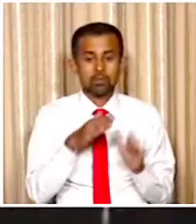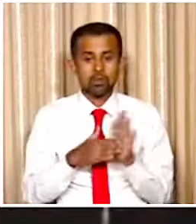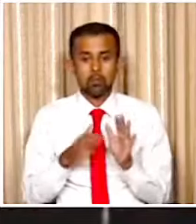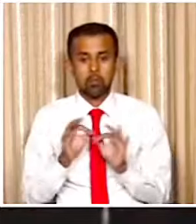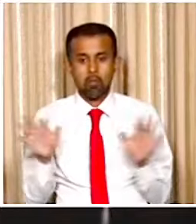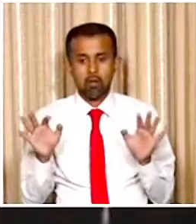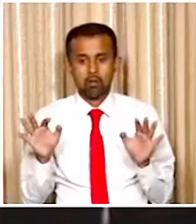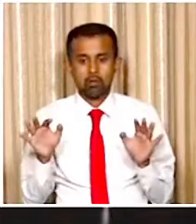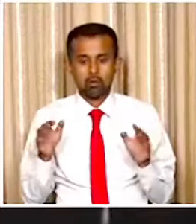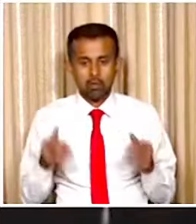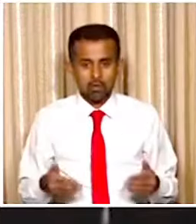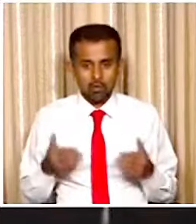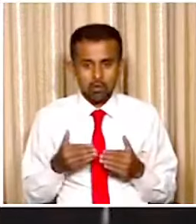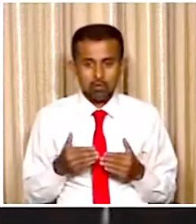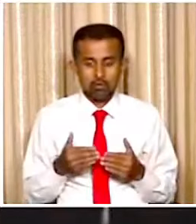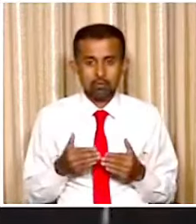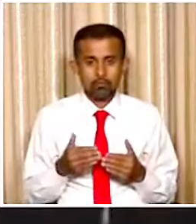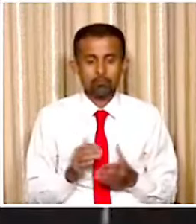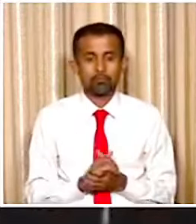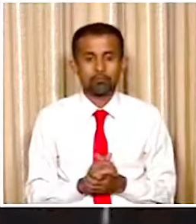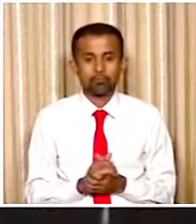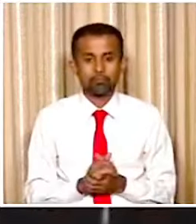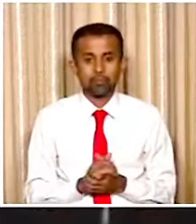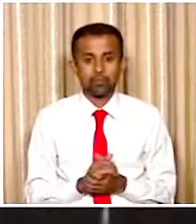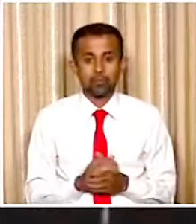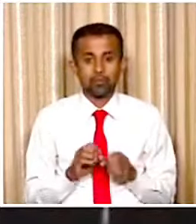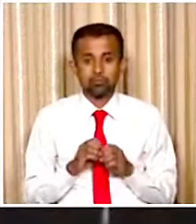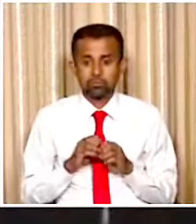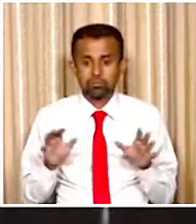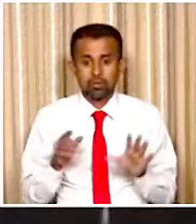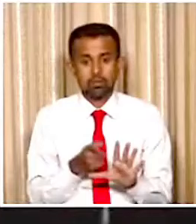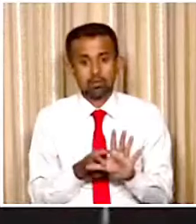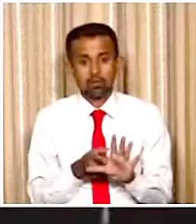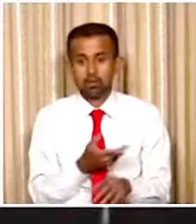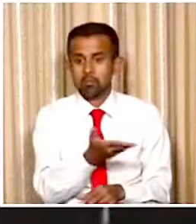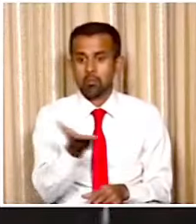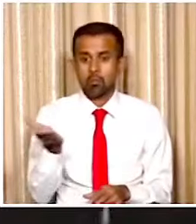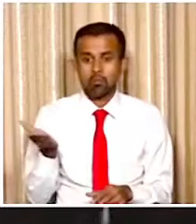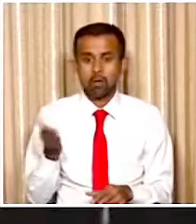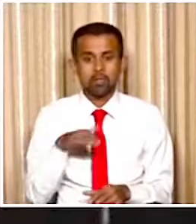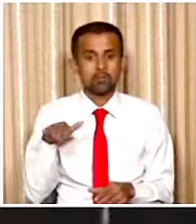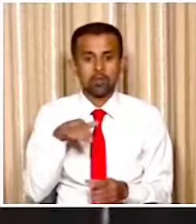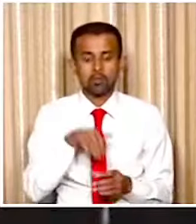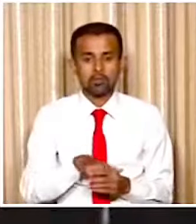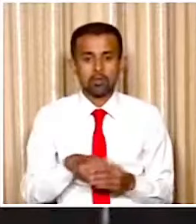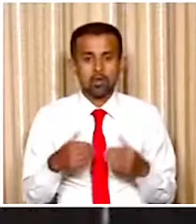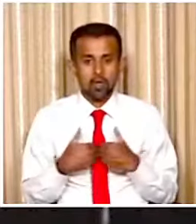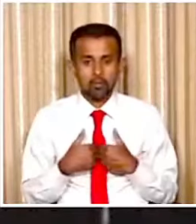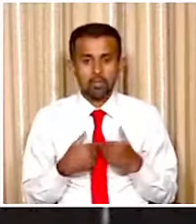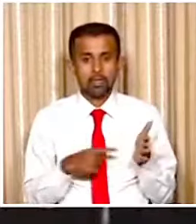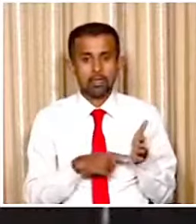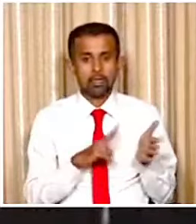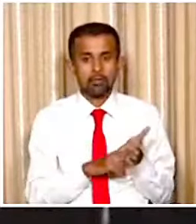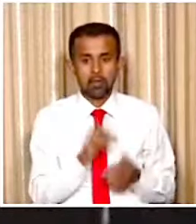අද ඉතාමත් ප්‍රචලිත වෙලා තියෙනවා තරුණ තරුණියන් අතර සමාජයේ අද අපි ටීවී එක